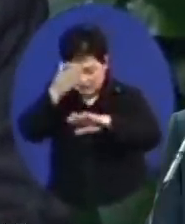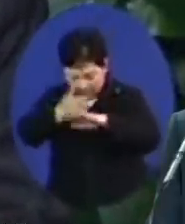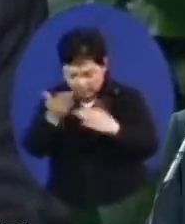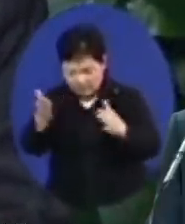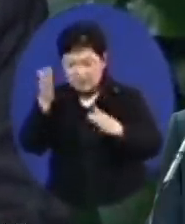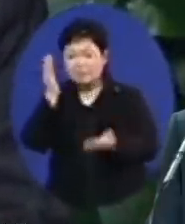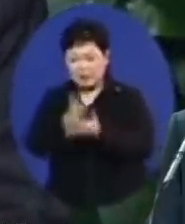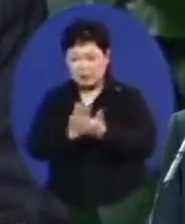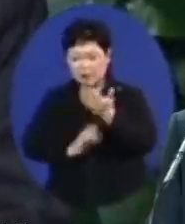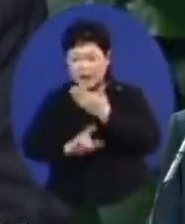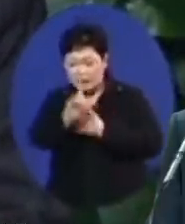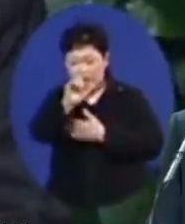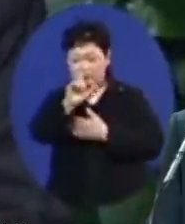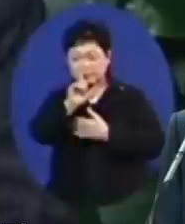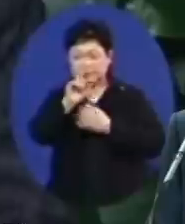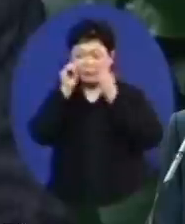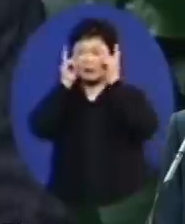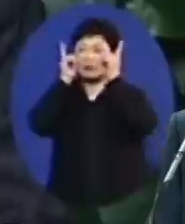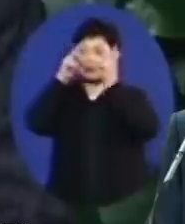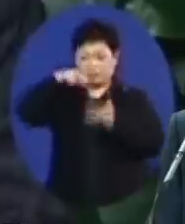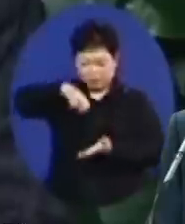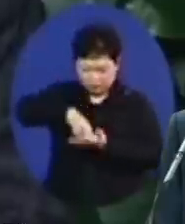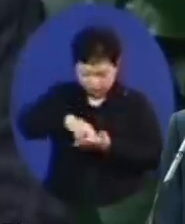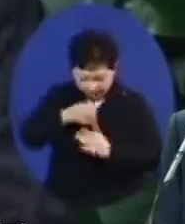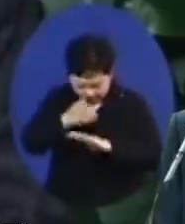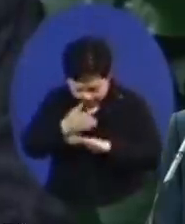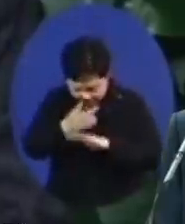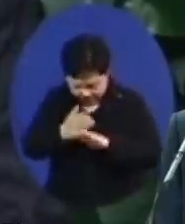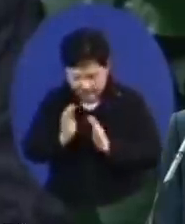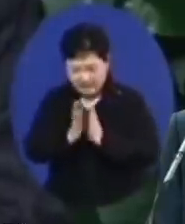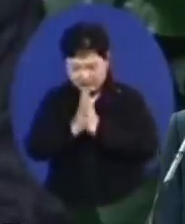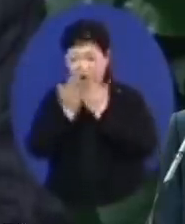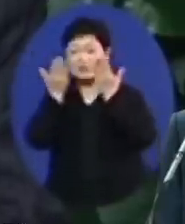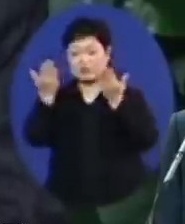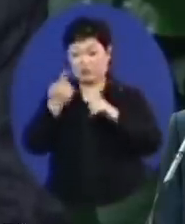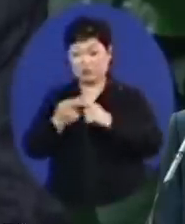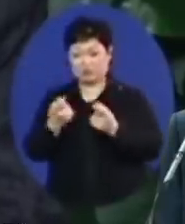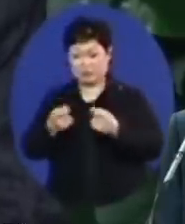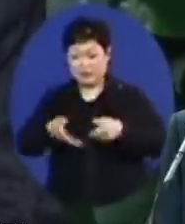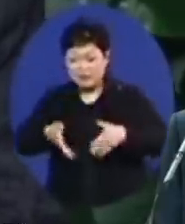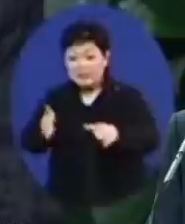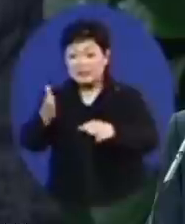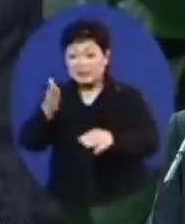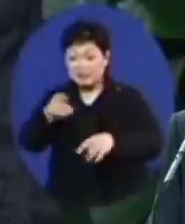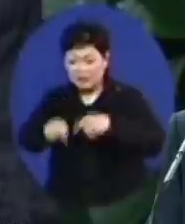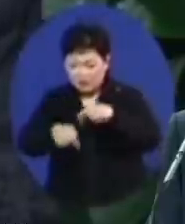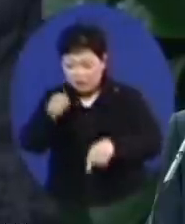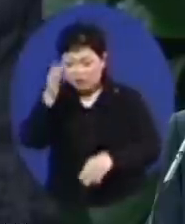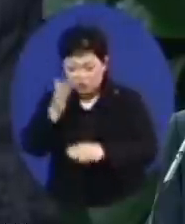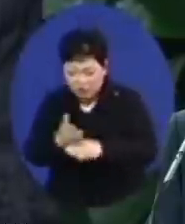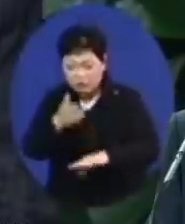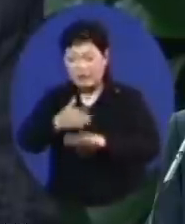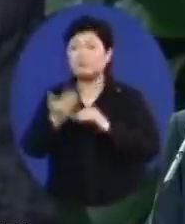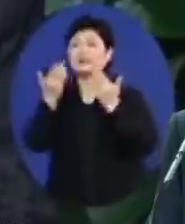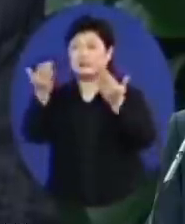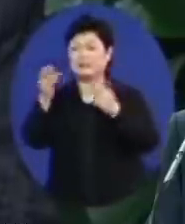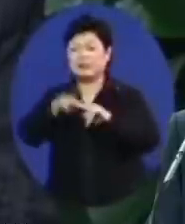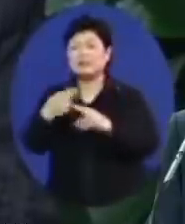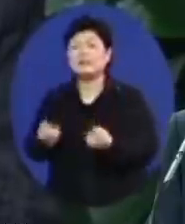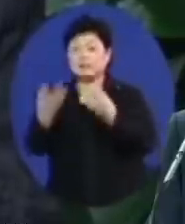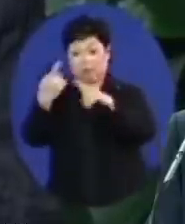아침 자고 일어나서 무릎을 꿇고 감사하면 감사 제사가 되는 것입니다. 길을 걸어가면서 감사해도 감사의 제사가 되는